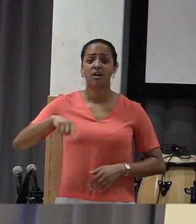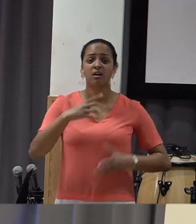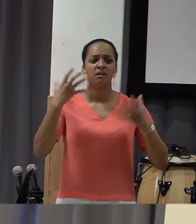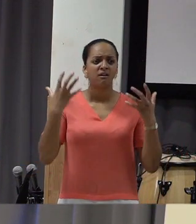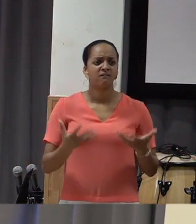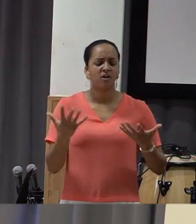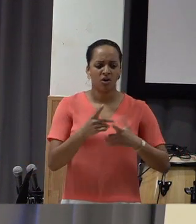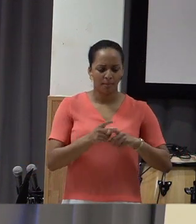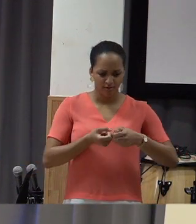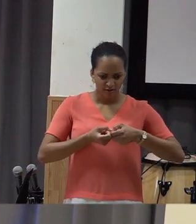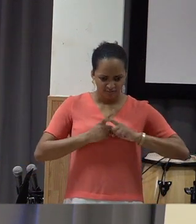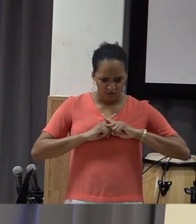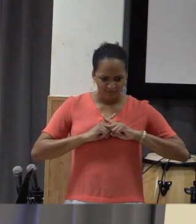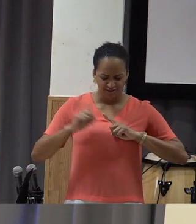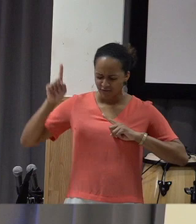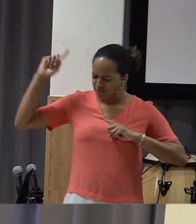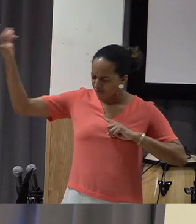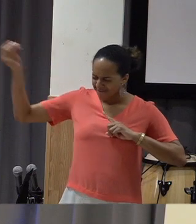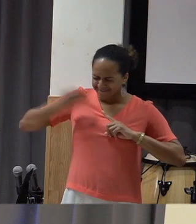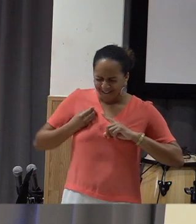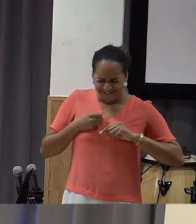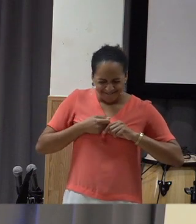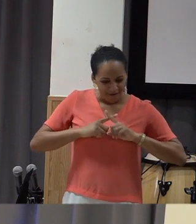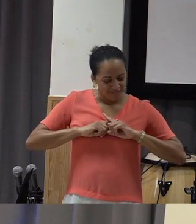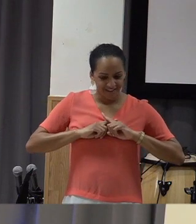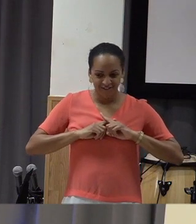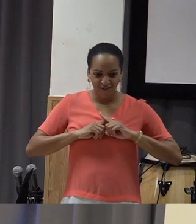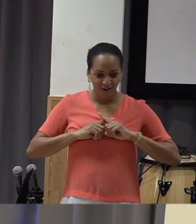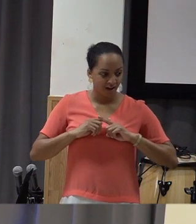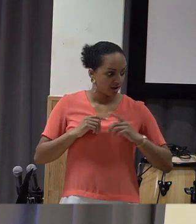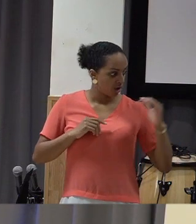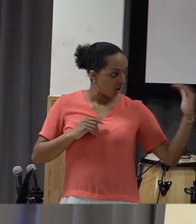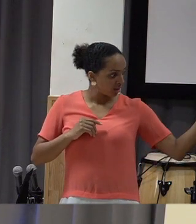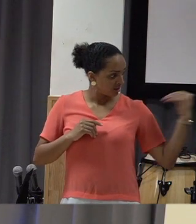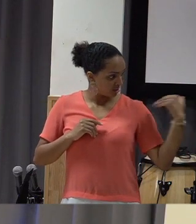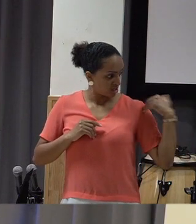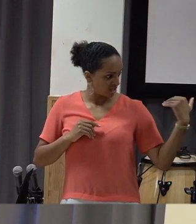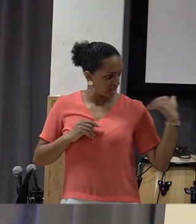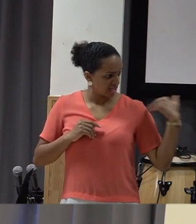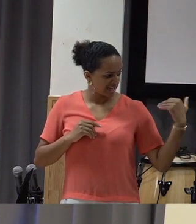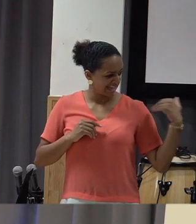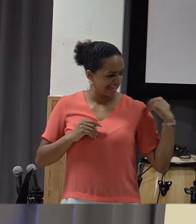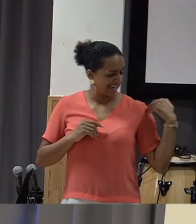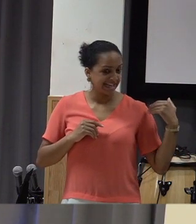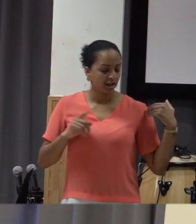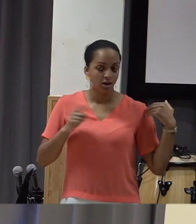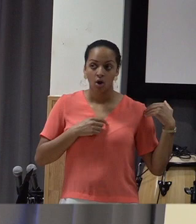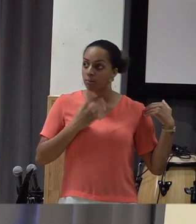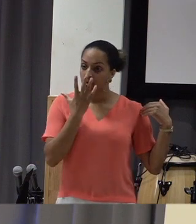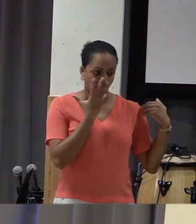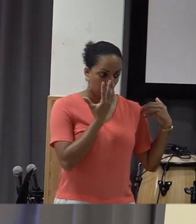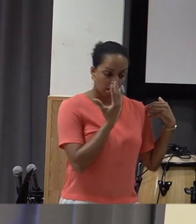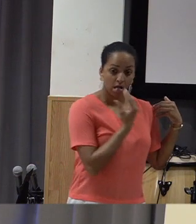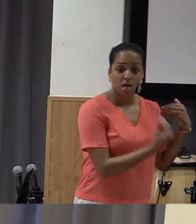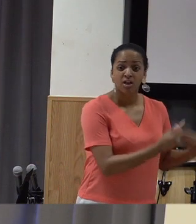sur une conviction qui t'a été donnée par Dieu lui-même, si quelqu'un veut te faire douter de ton appel, te détourner de ton ministère comme j'ai pu le vivre,